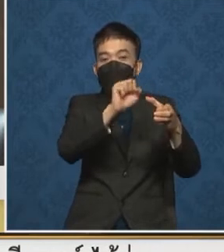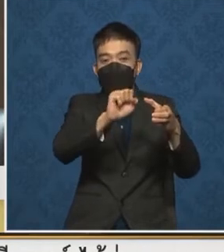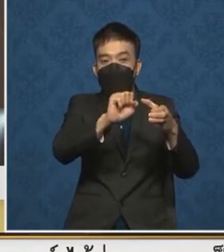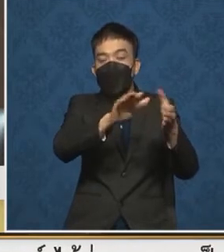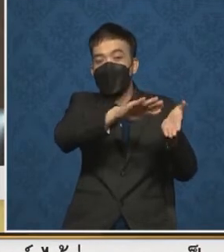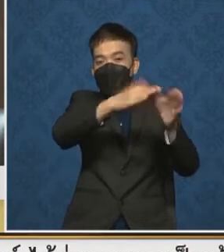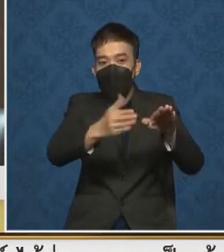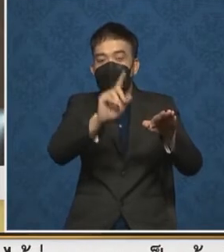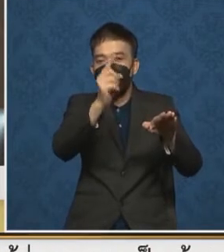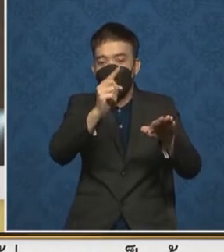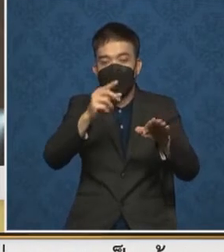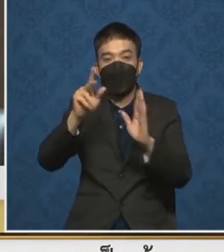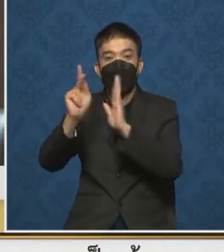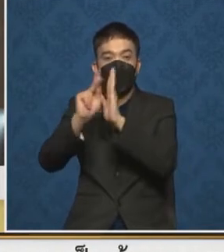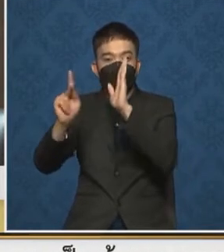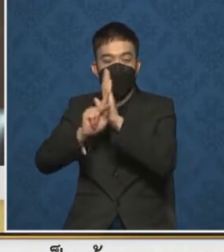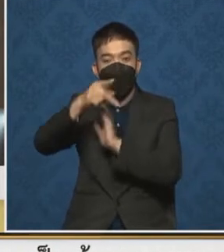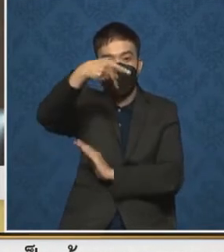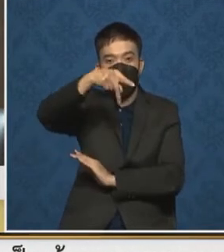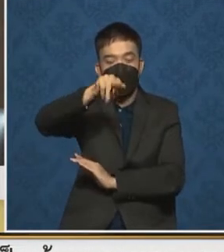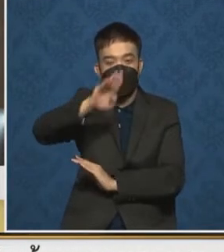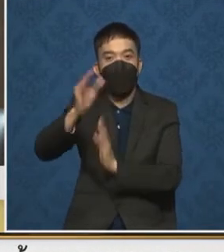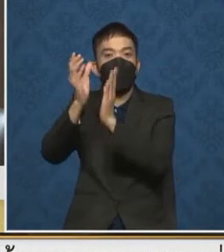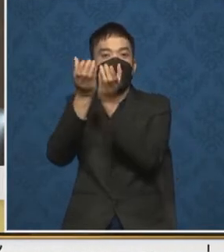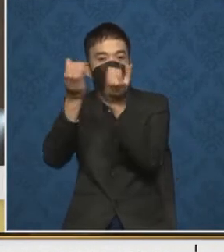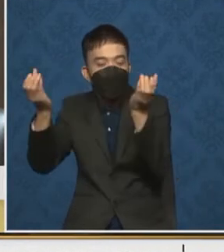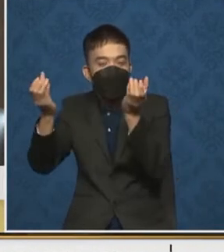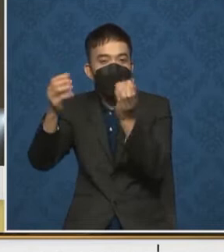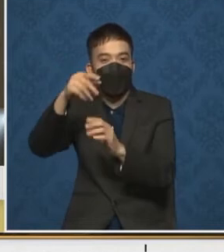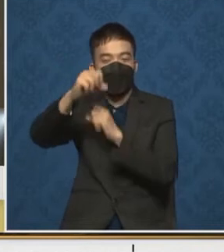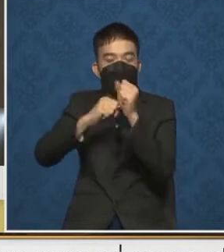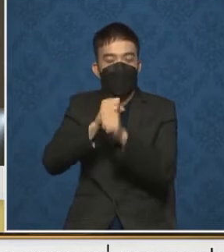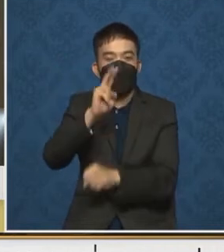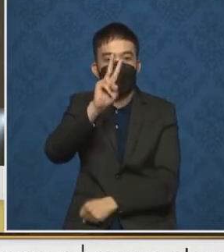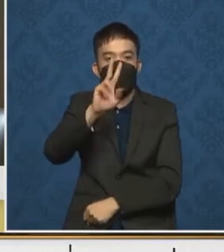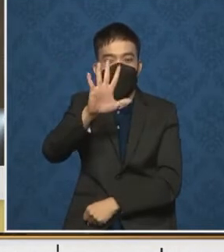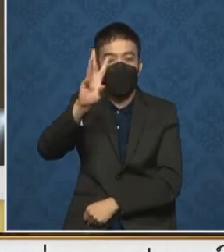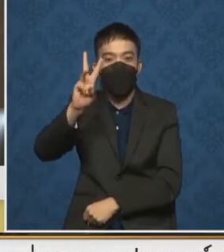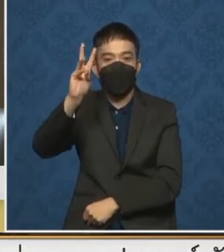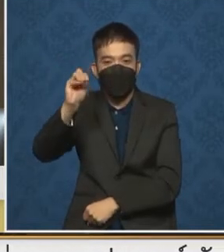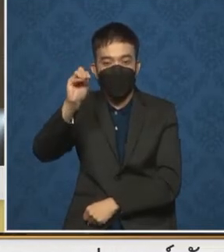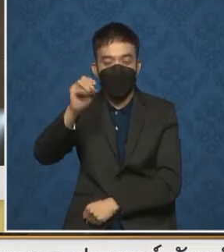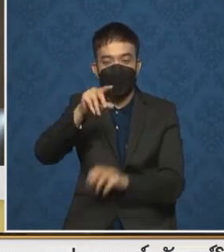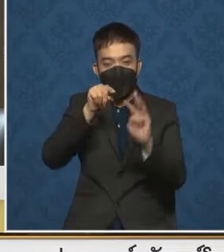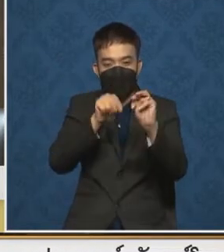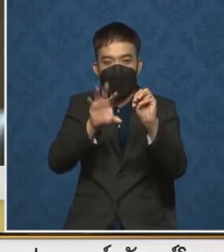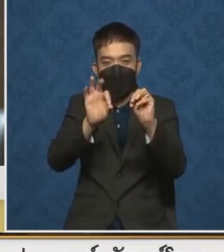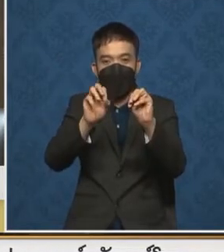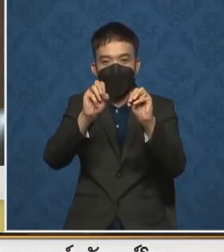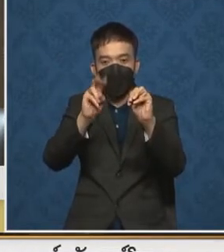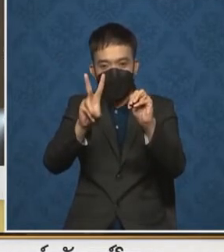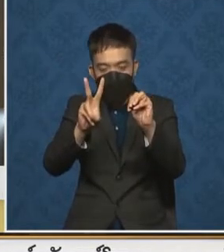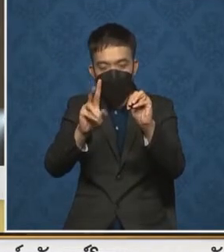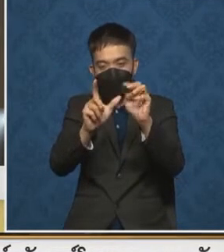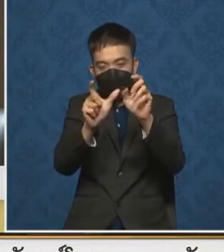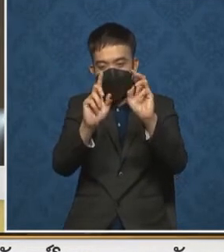โดยใช้พ.ร.บ.ประกอบรัฐธรรนูลพ.ส. 2560 มาตา 92 วงเล็ก 3